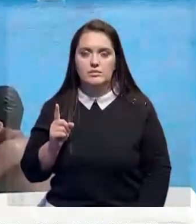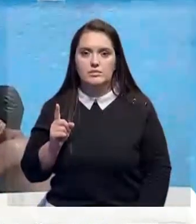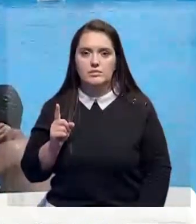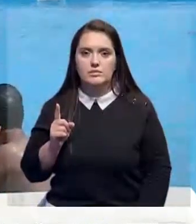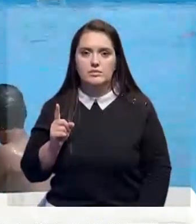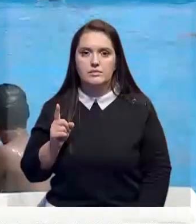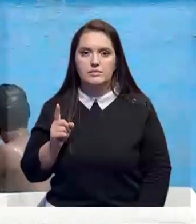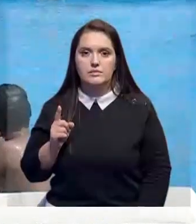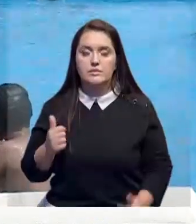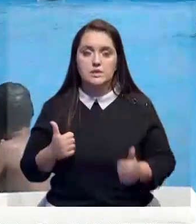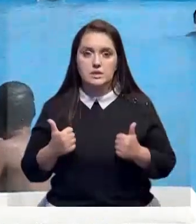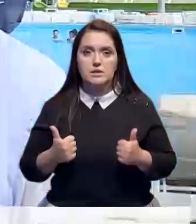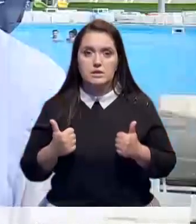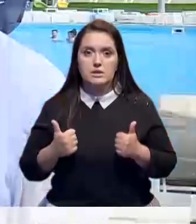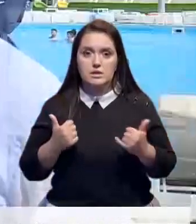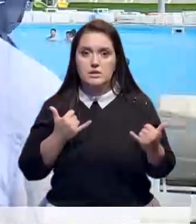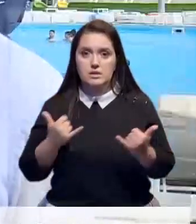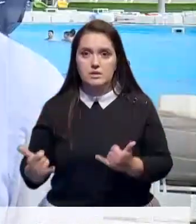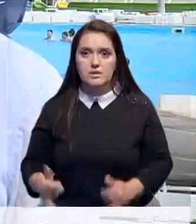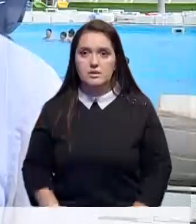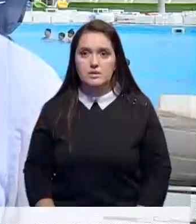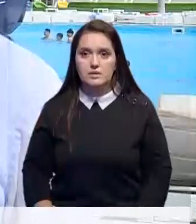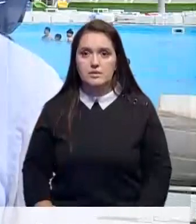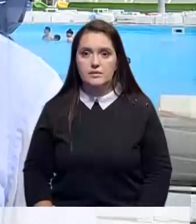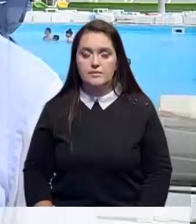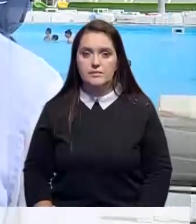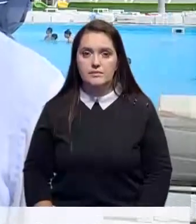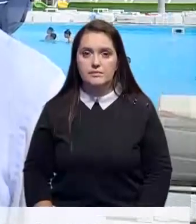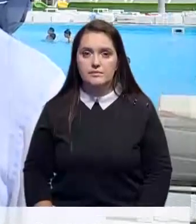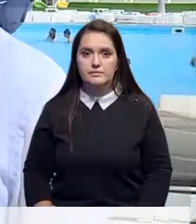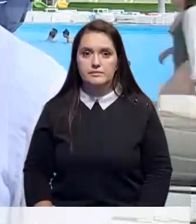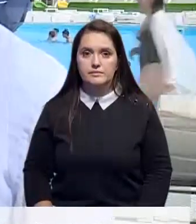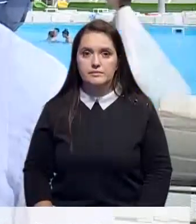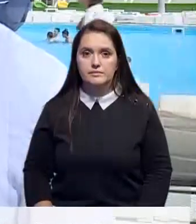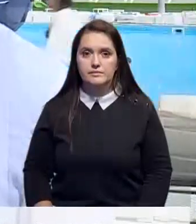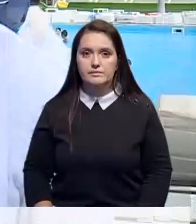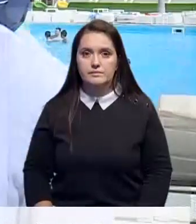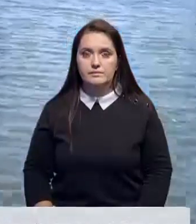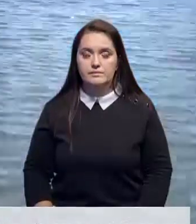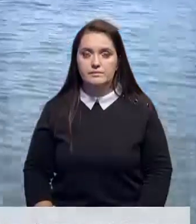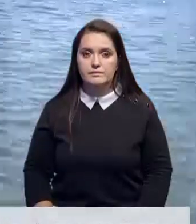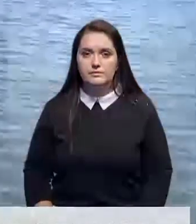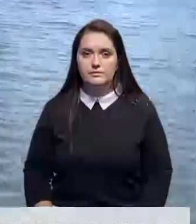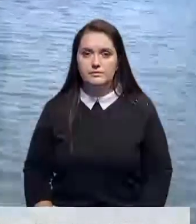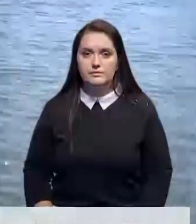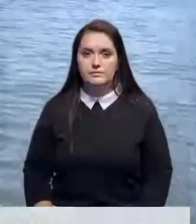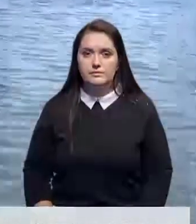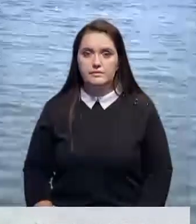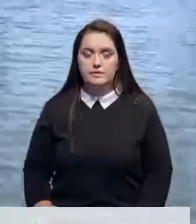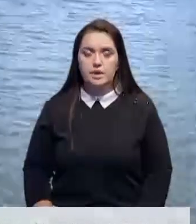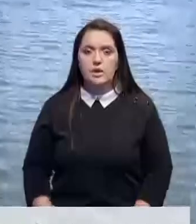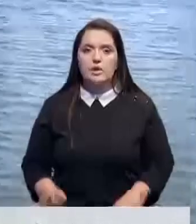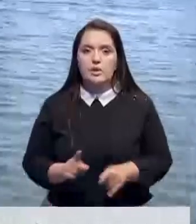создает очередь. Стараемся, конечно, невозможно 100% справиться, но максимально обслуживаем. Горячая пора сейчас